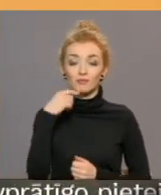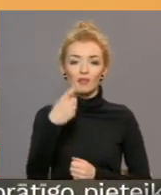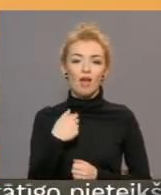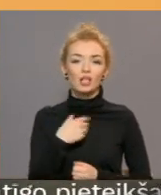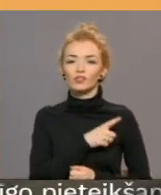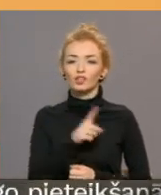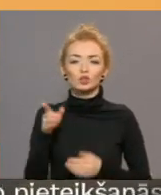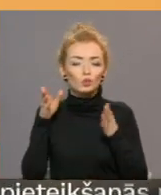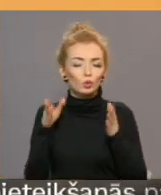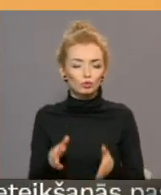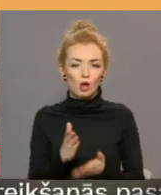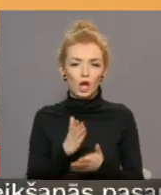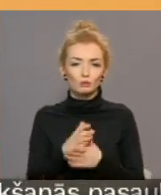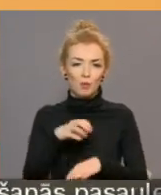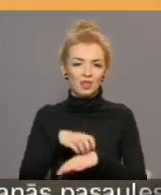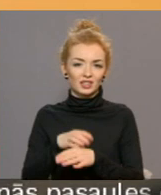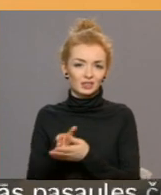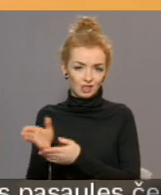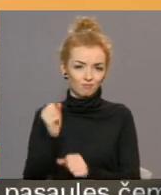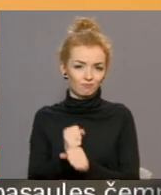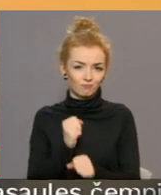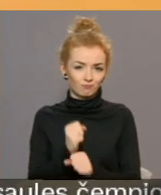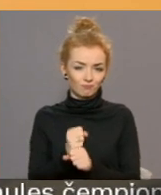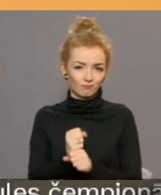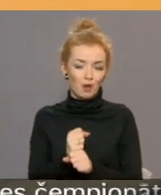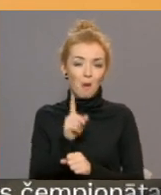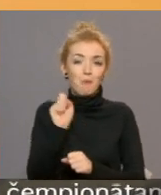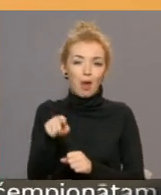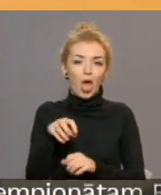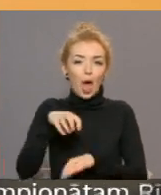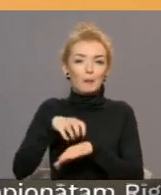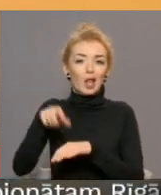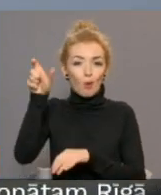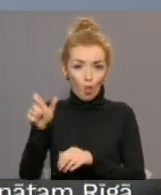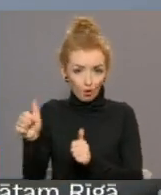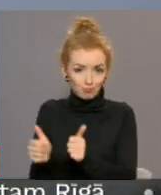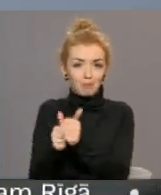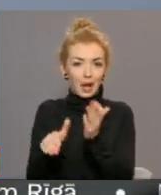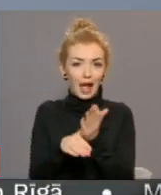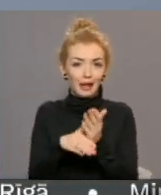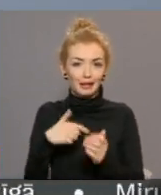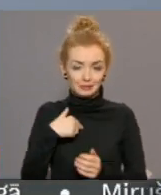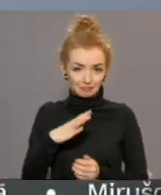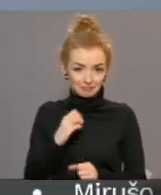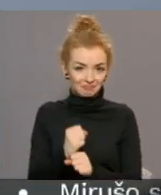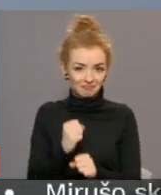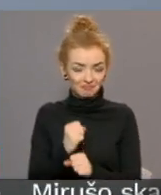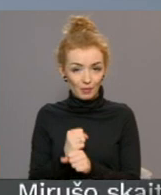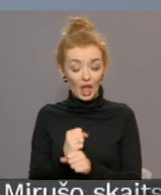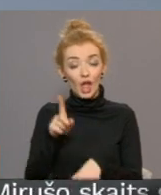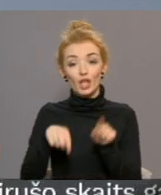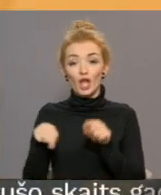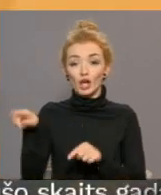medicīnas darbinieks bijusi. Strādājis pat epidemiologu palīgu, tā kā man nebija ko domāt. Ir, kas piekrīt, bet ir